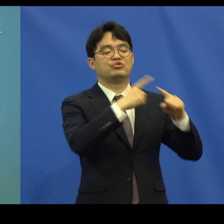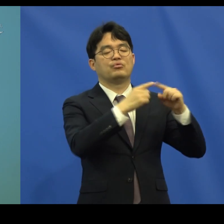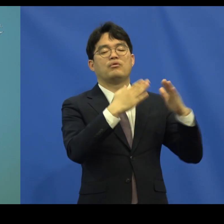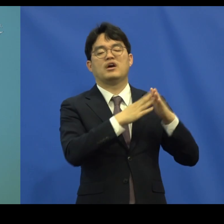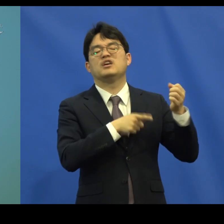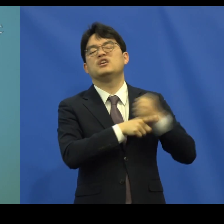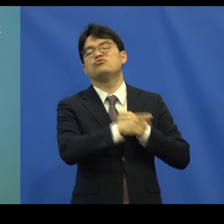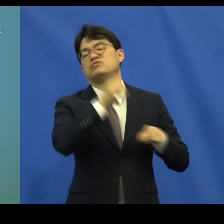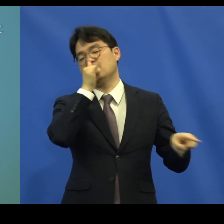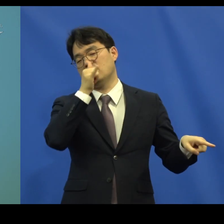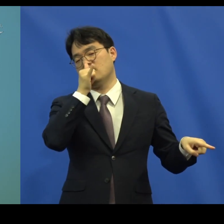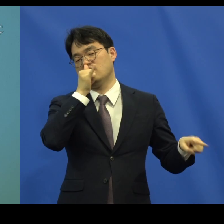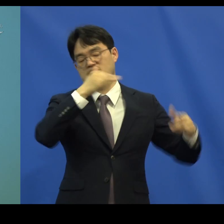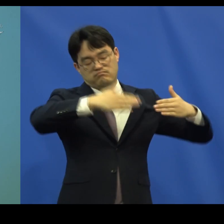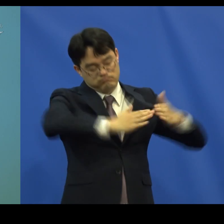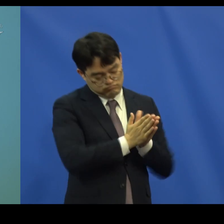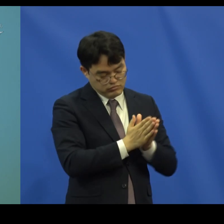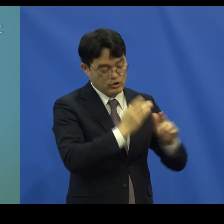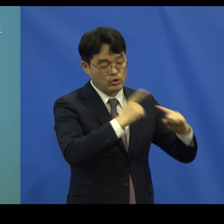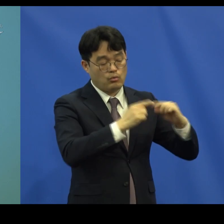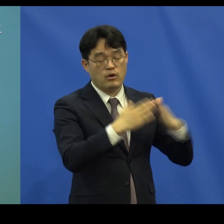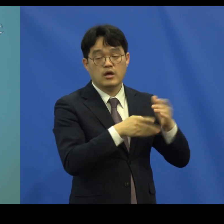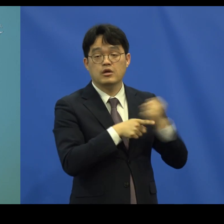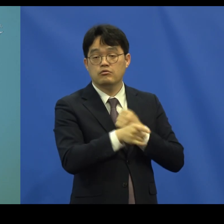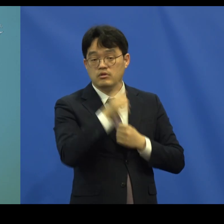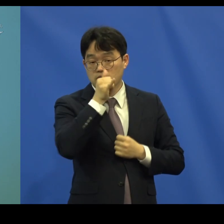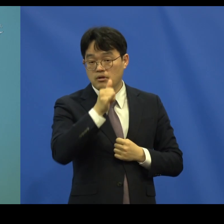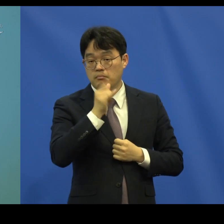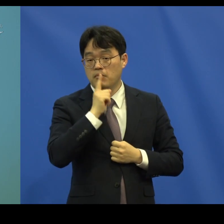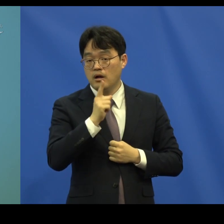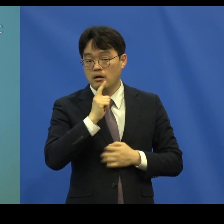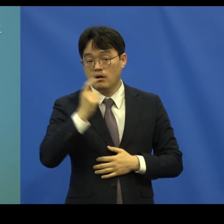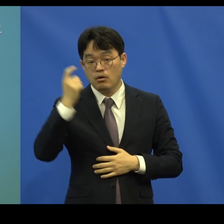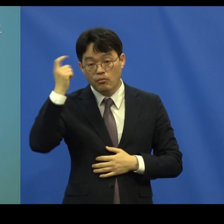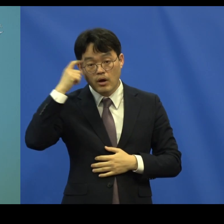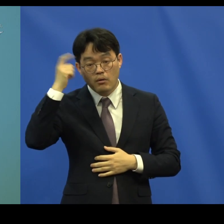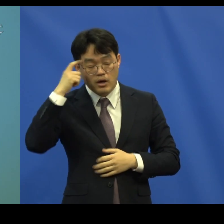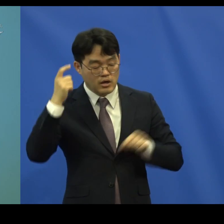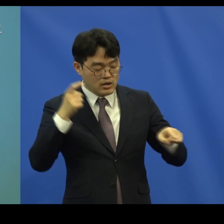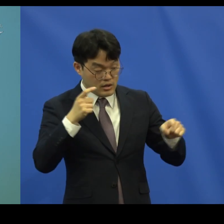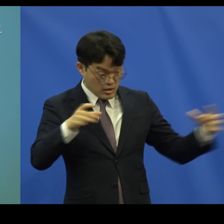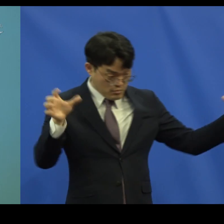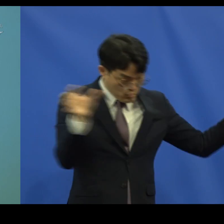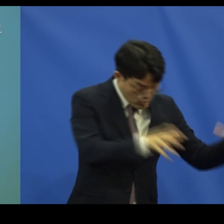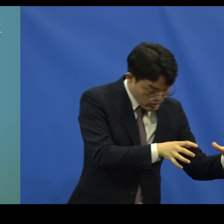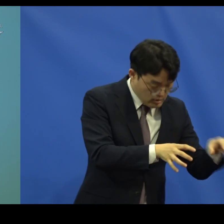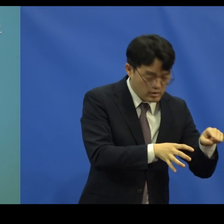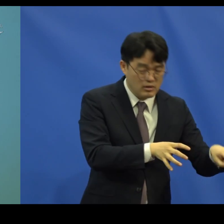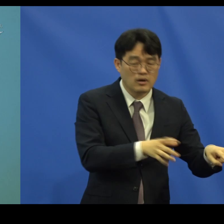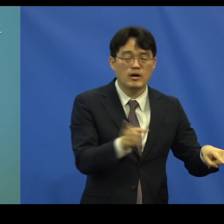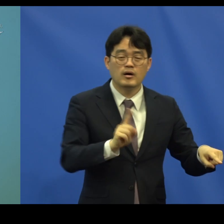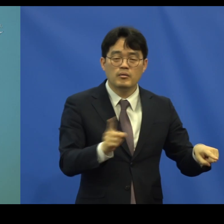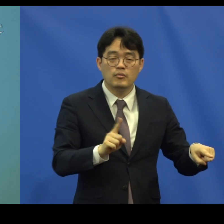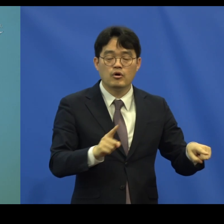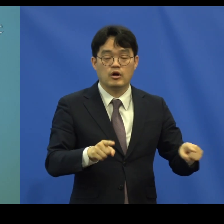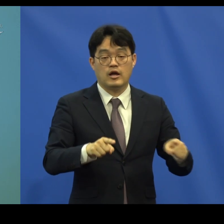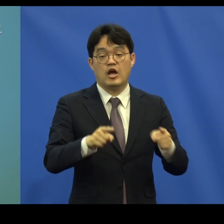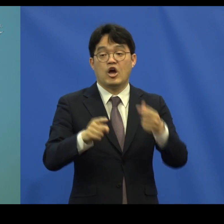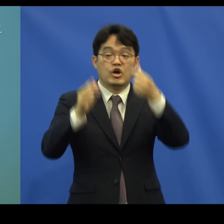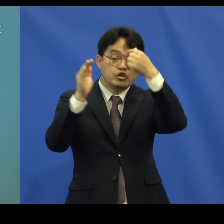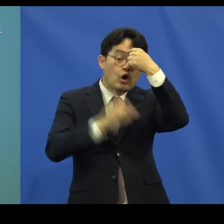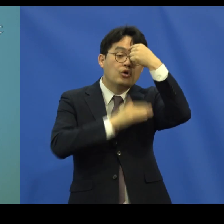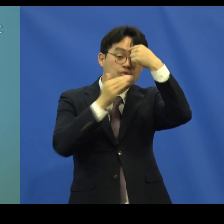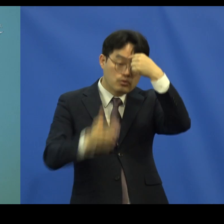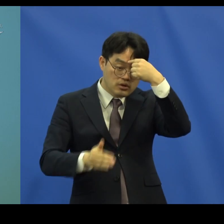거죠. 당연히 죽은 교회는 어떨까요? 죽은 신자들이 모인 곳이겠죠. 죽은 신자들이 모여있는 교회는